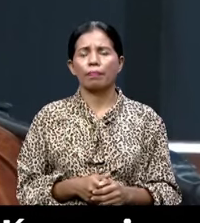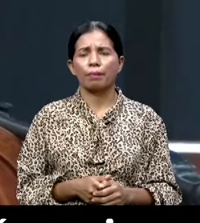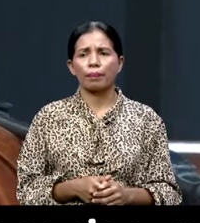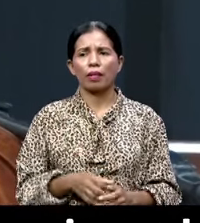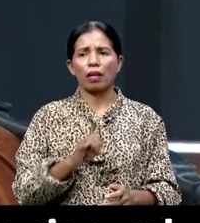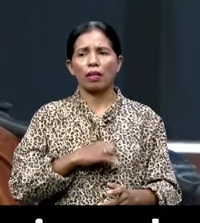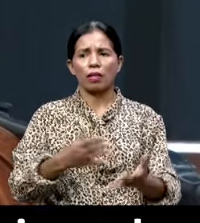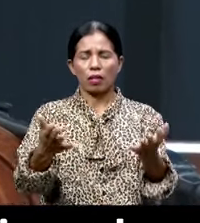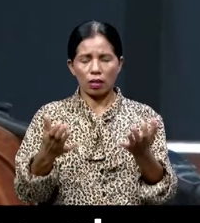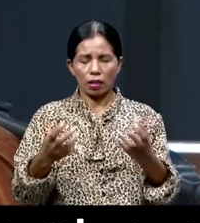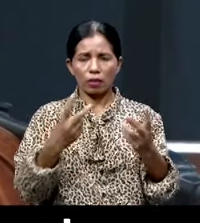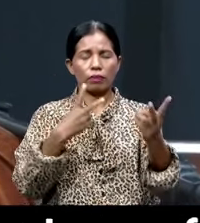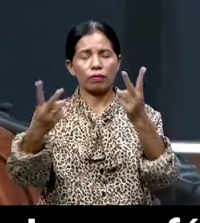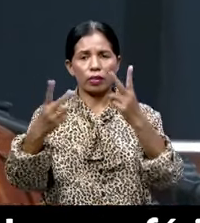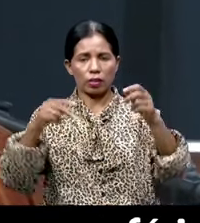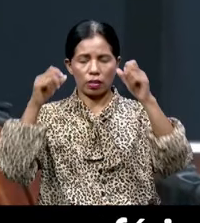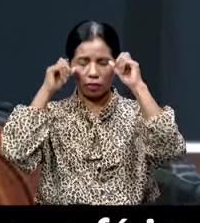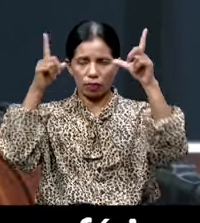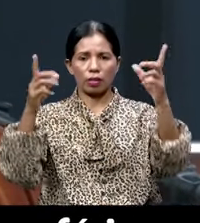Aku kara kalau suruh visita surprise dari asyik.